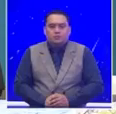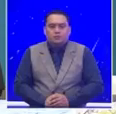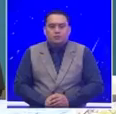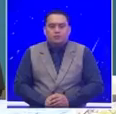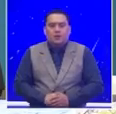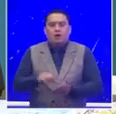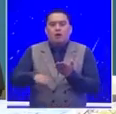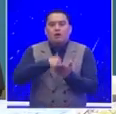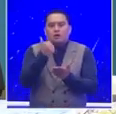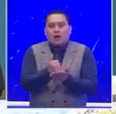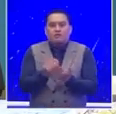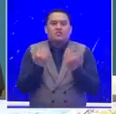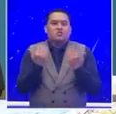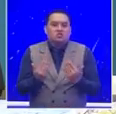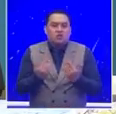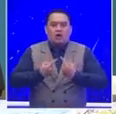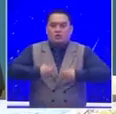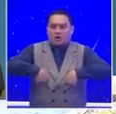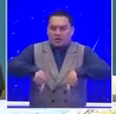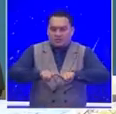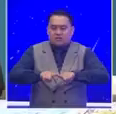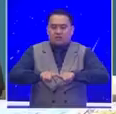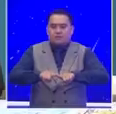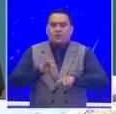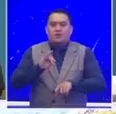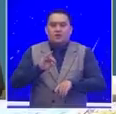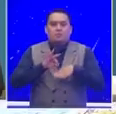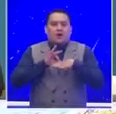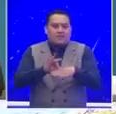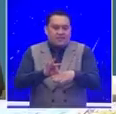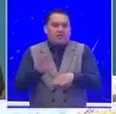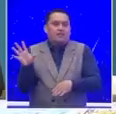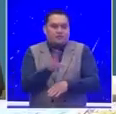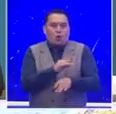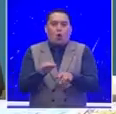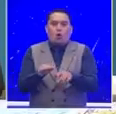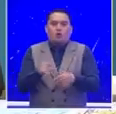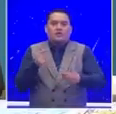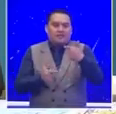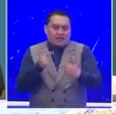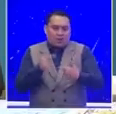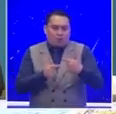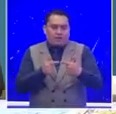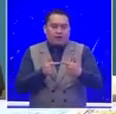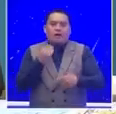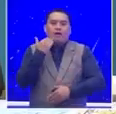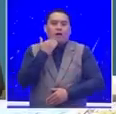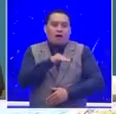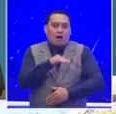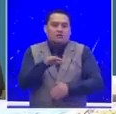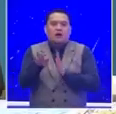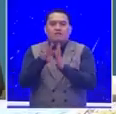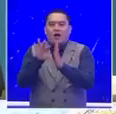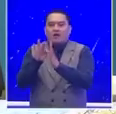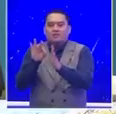Самое главное сейчас организация, проведение вот этих тендеров очень и качественный подбор